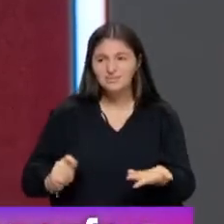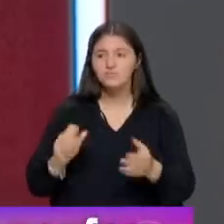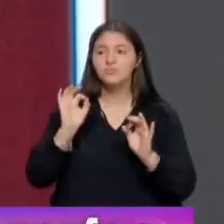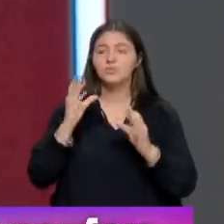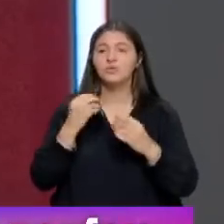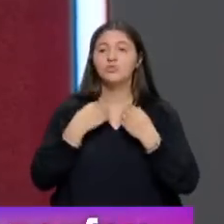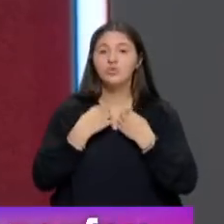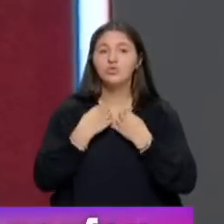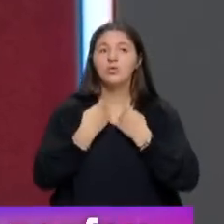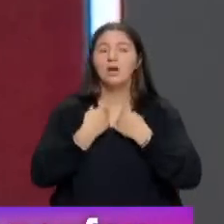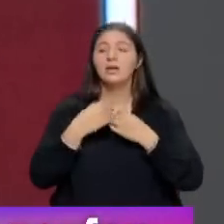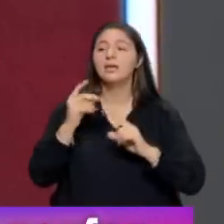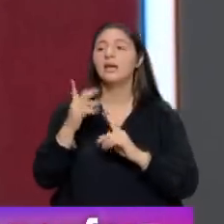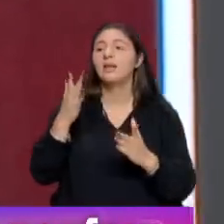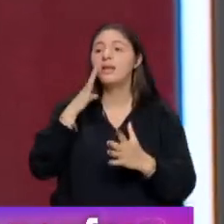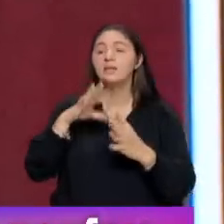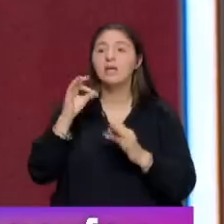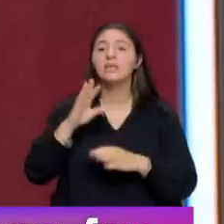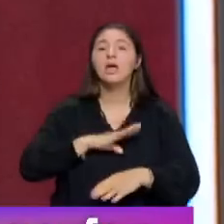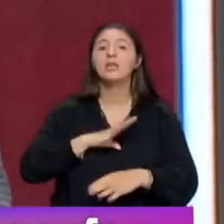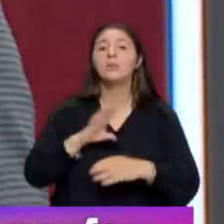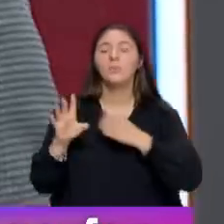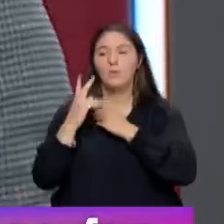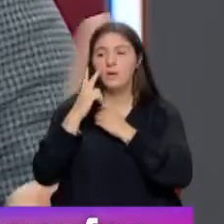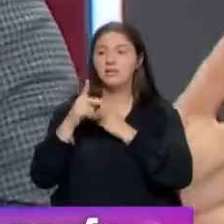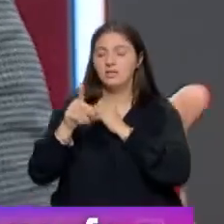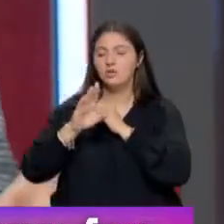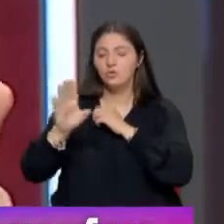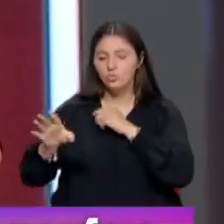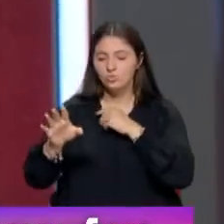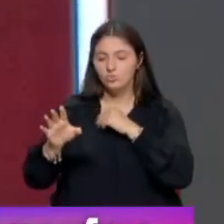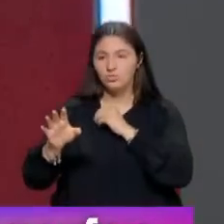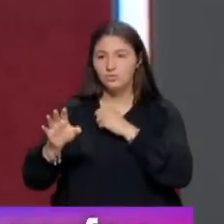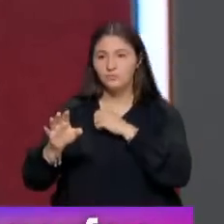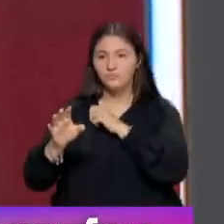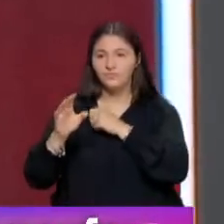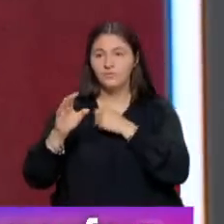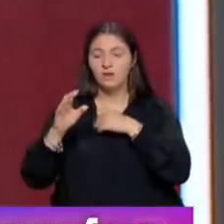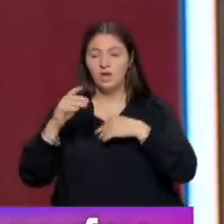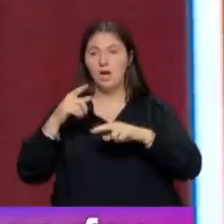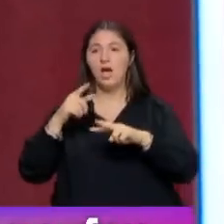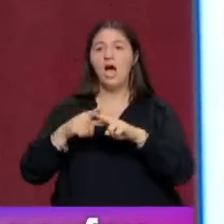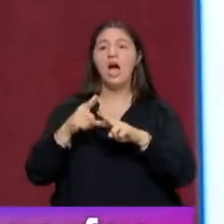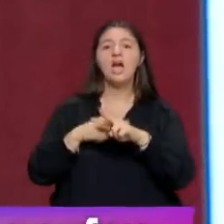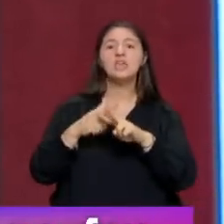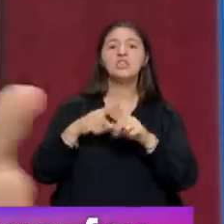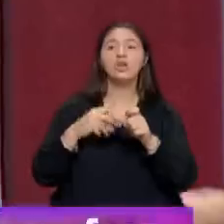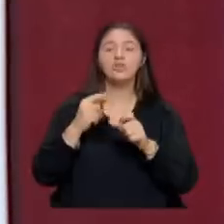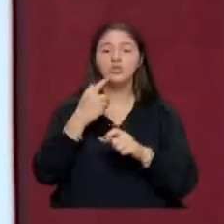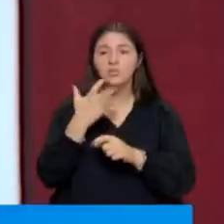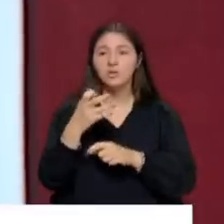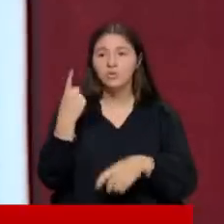mümkün oldu çünkü İlker insan dayanamıyor Bak sen gidiyorsun Ayaş'ta Ayaş domatesi